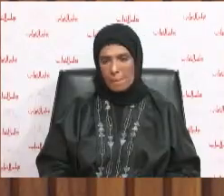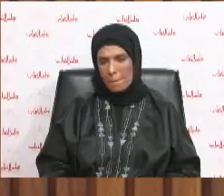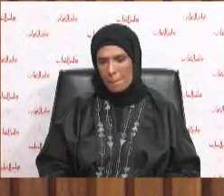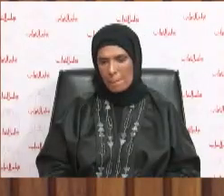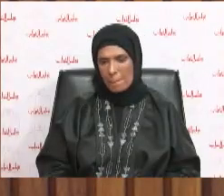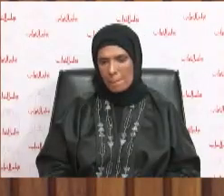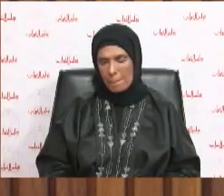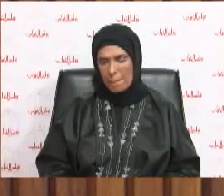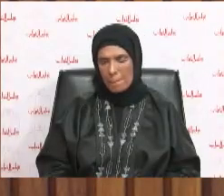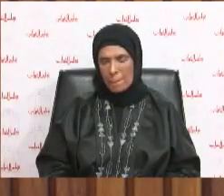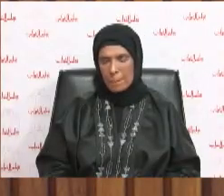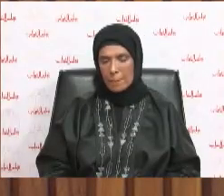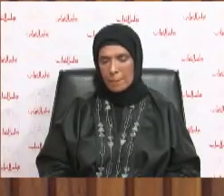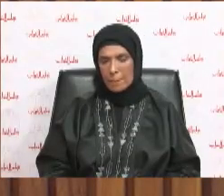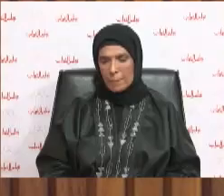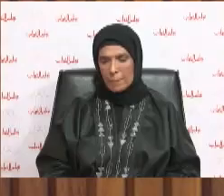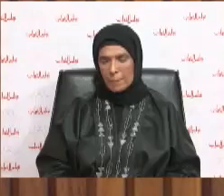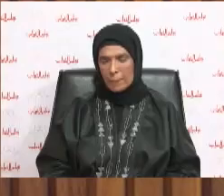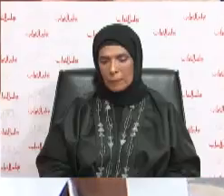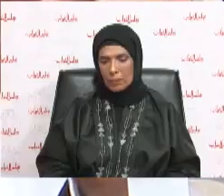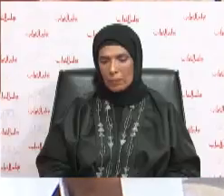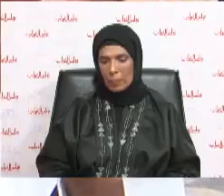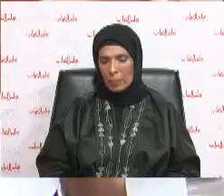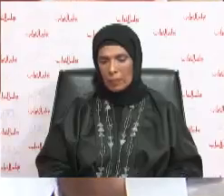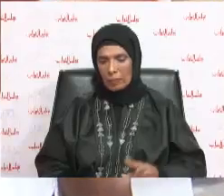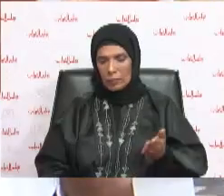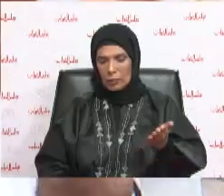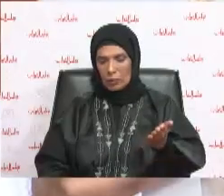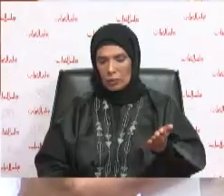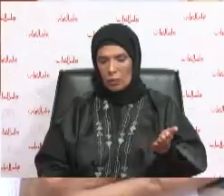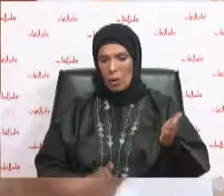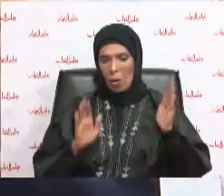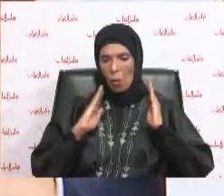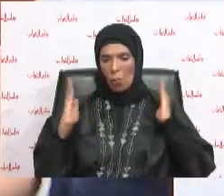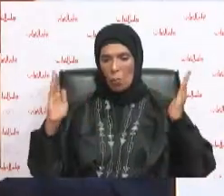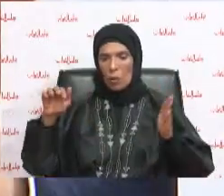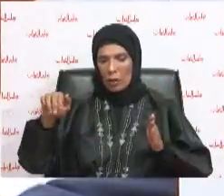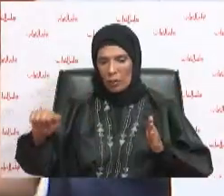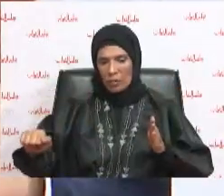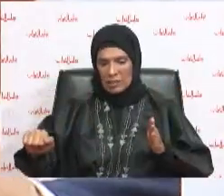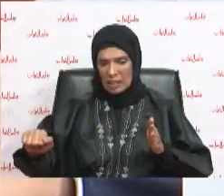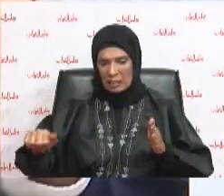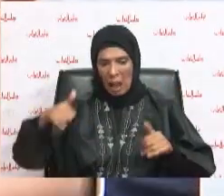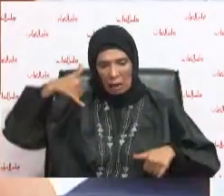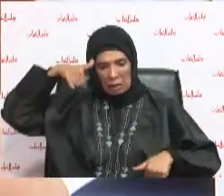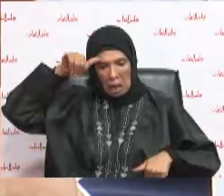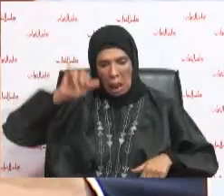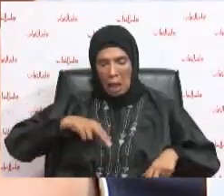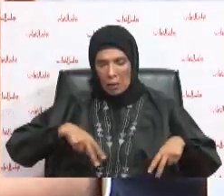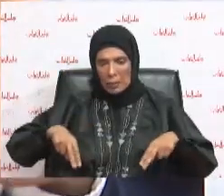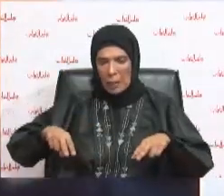عندنا إذا أسمحوا لي هاي عندنا حظائر موجودة بالقرب ملاصقة